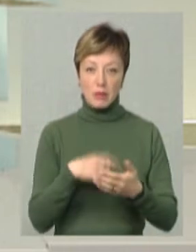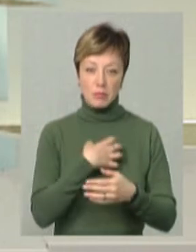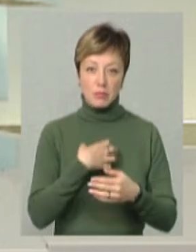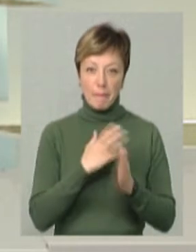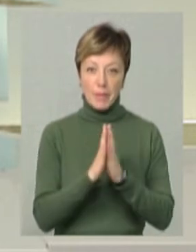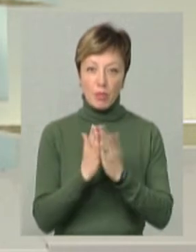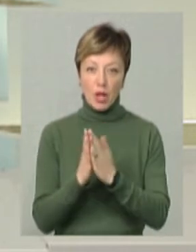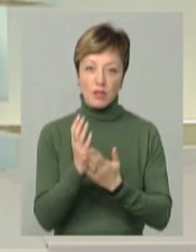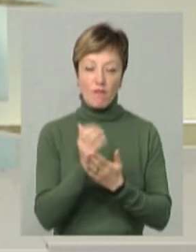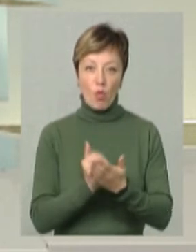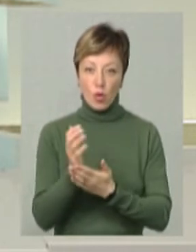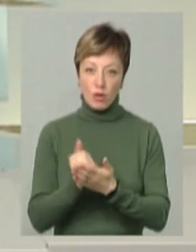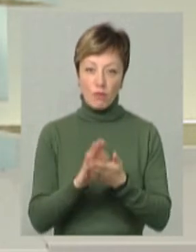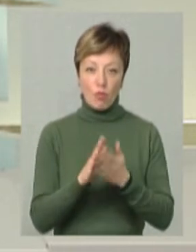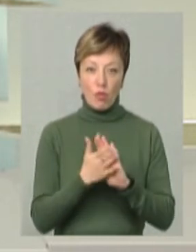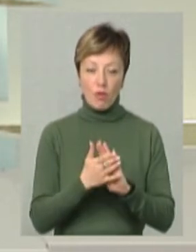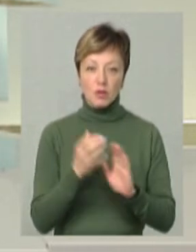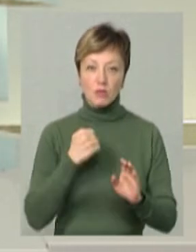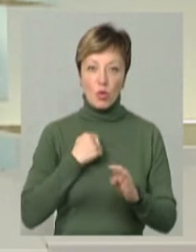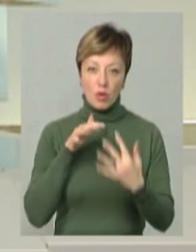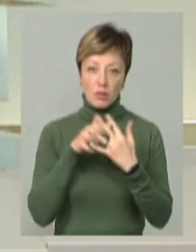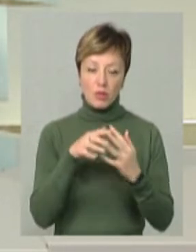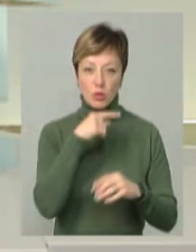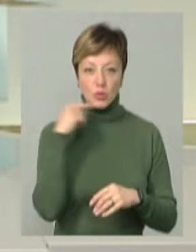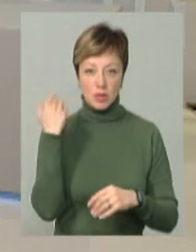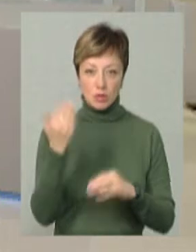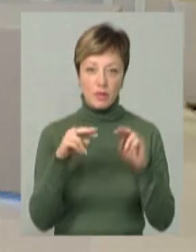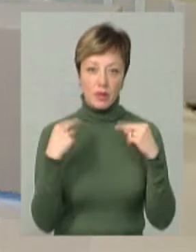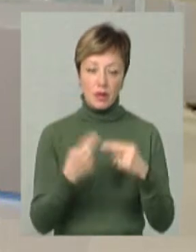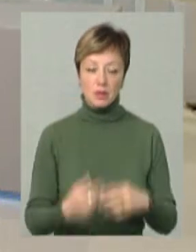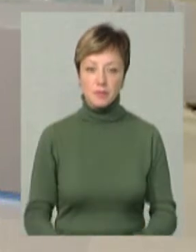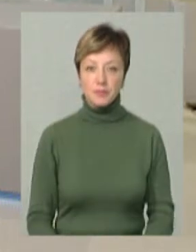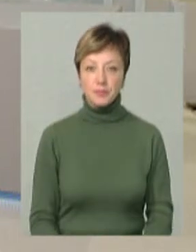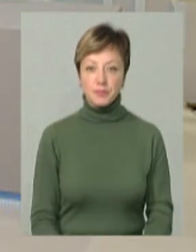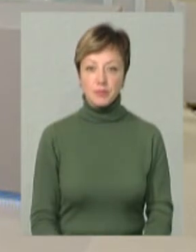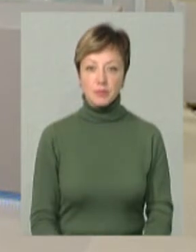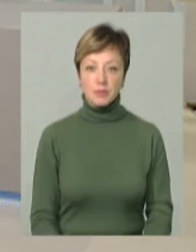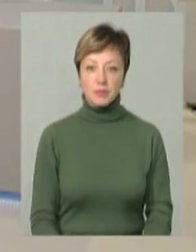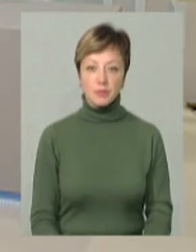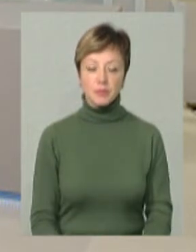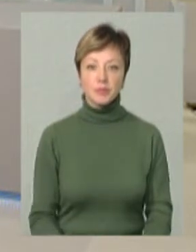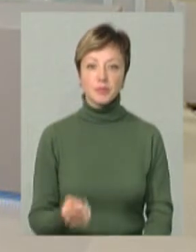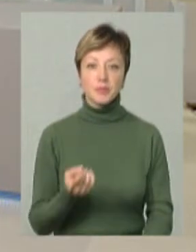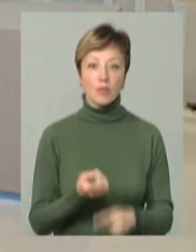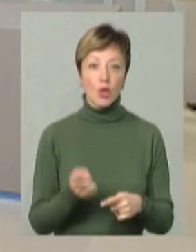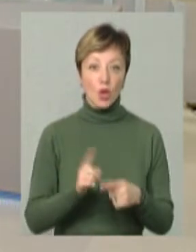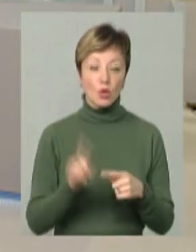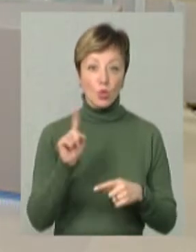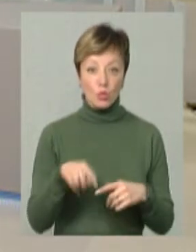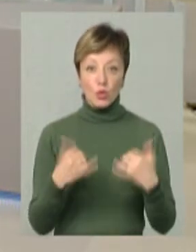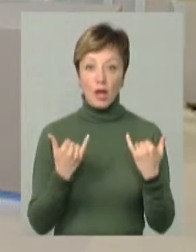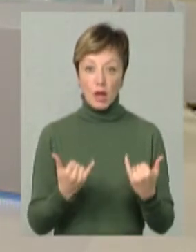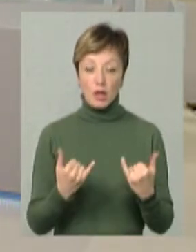актуалізації бібліотечних фондів в умовах збройної агресії Російської Федерації. Ось і тому